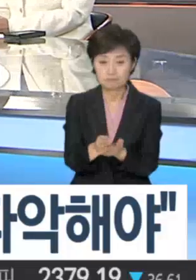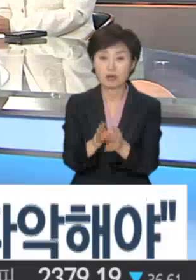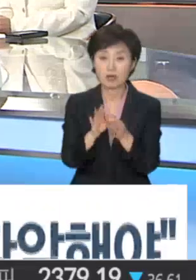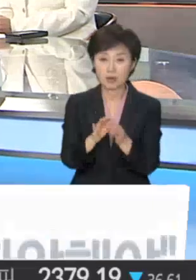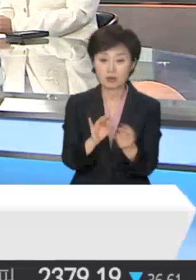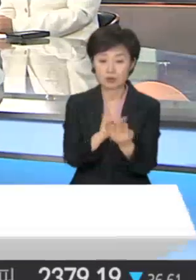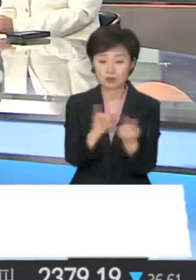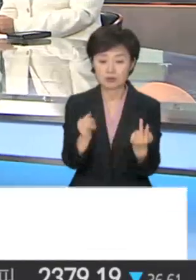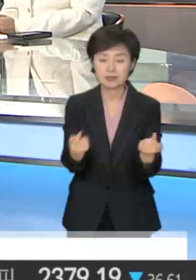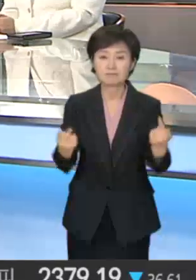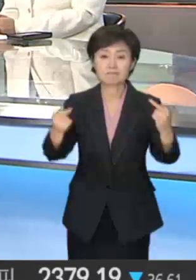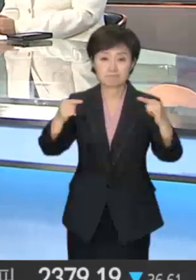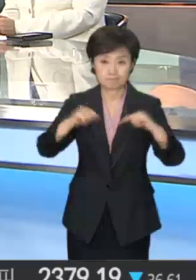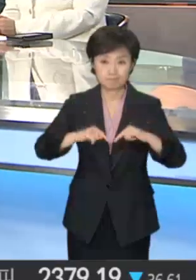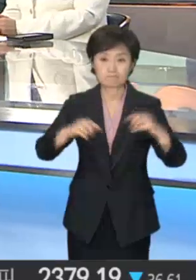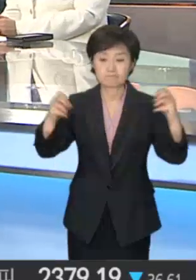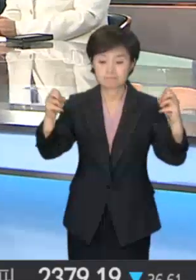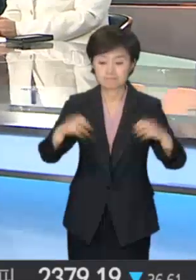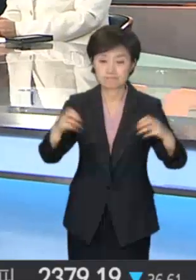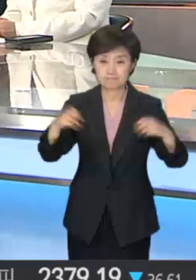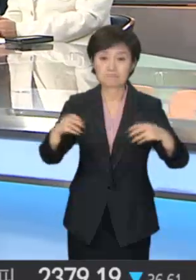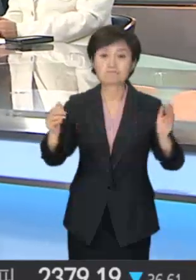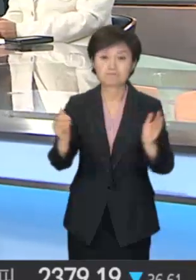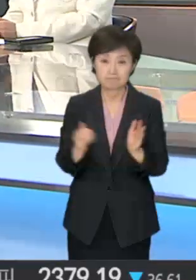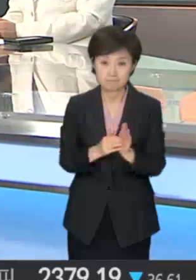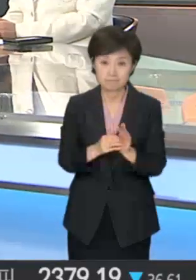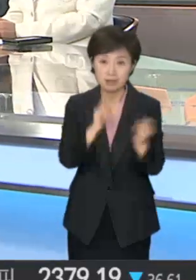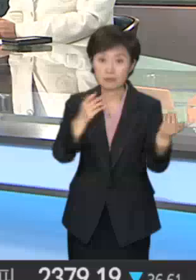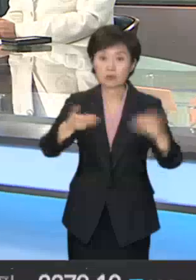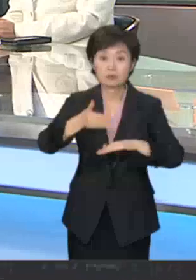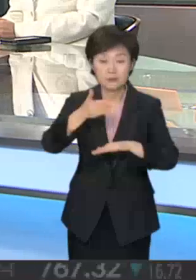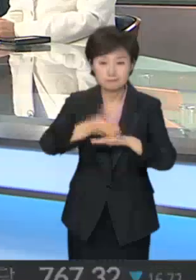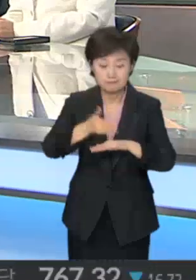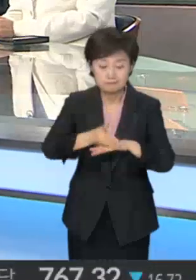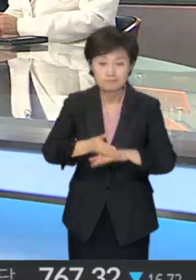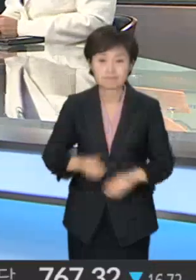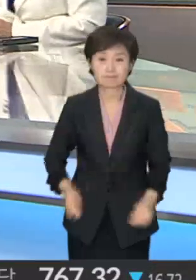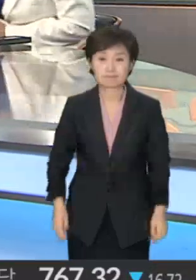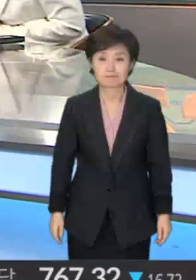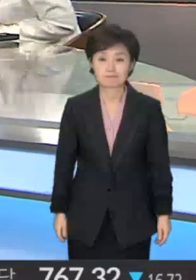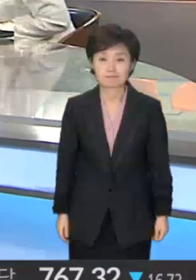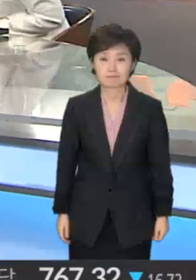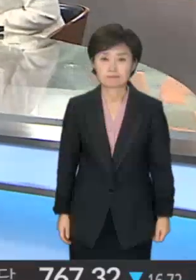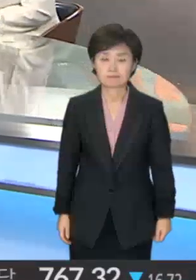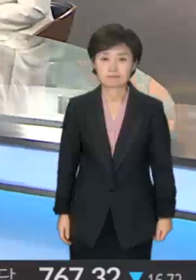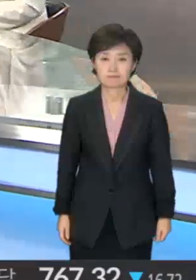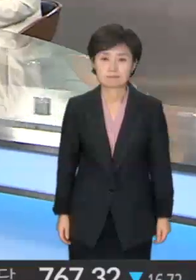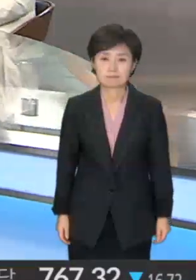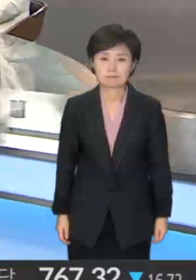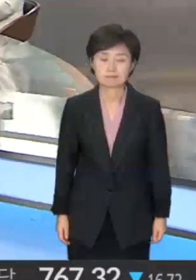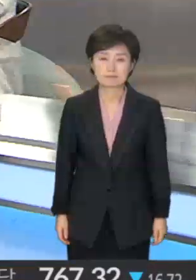시간은 김수영 전 양천구청장, 김병민 국민의힘 최고위원 두 분과 함께했습니다. 고맙습니다. 네, 고맙습니다.